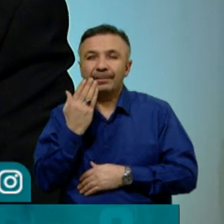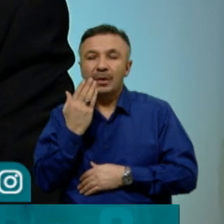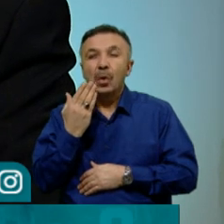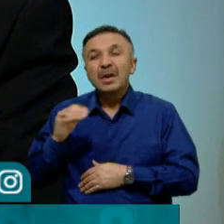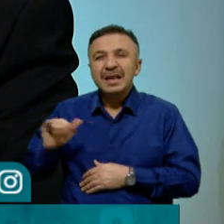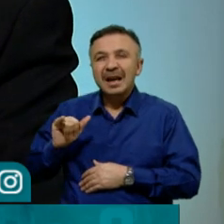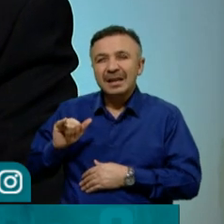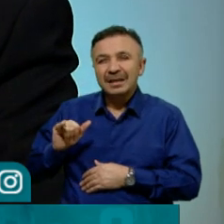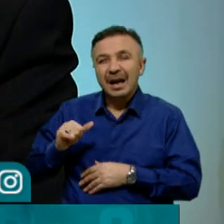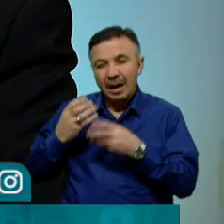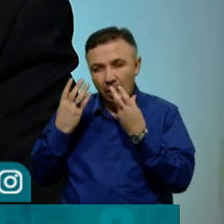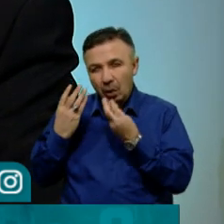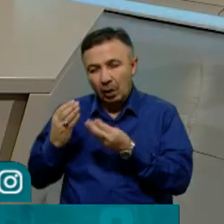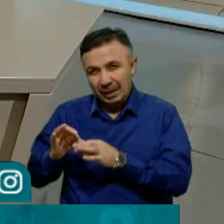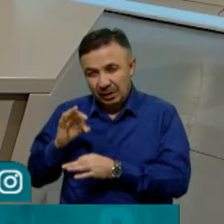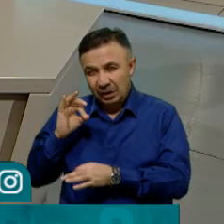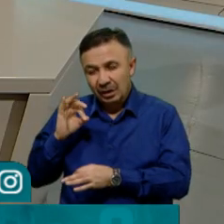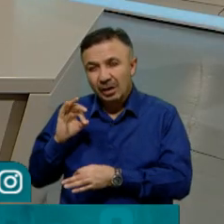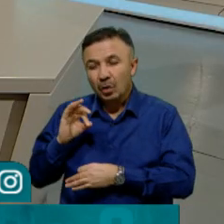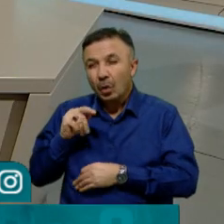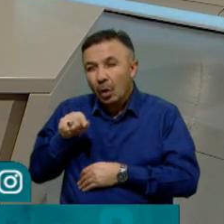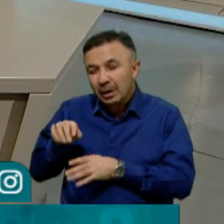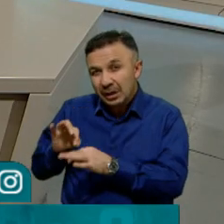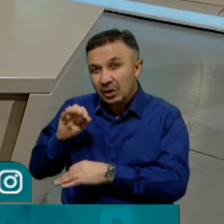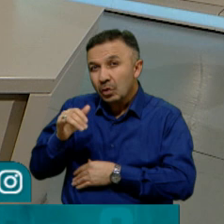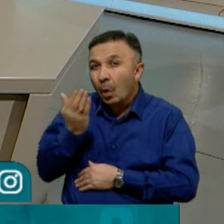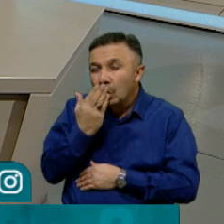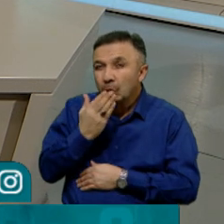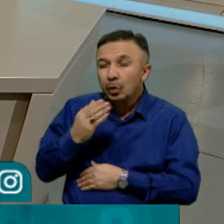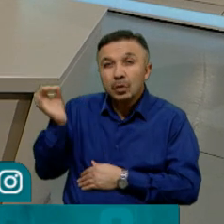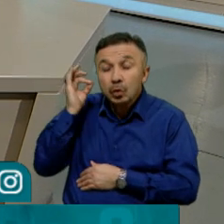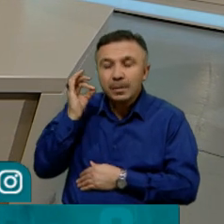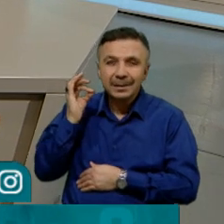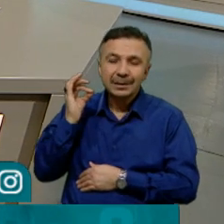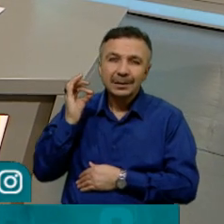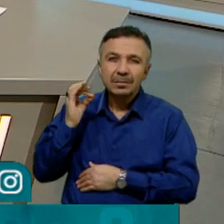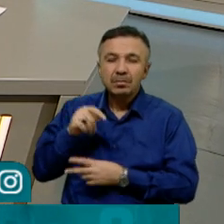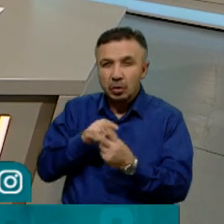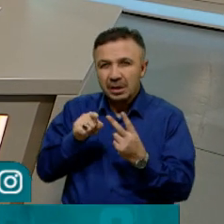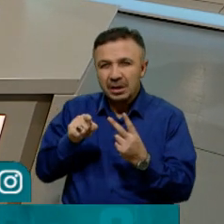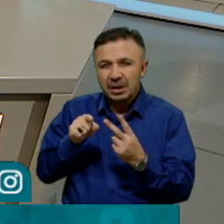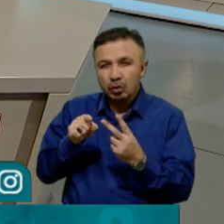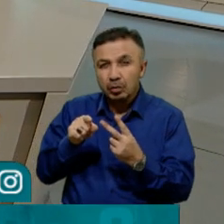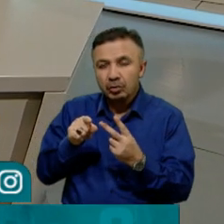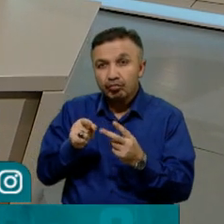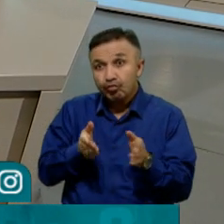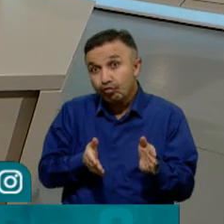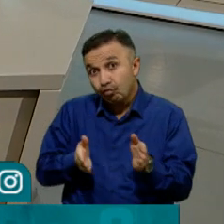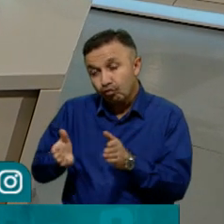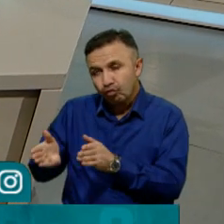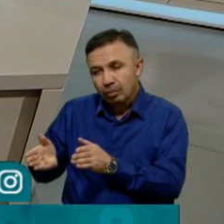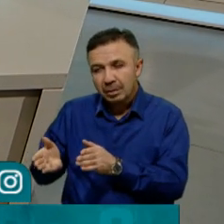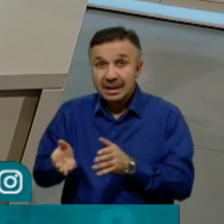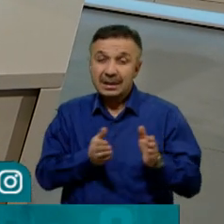yanında bulunan kişinin onun okuduğunu işitmesi dir Bu iki durumun dışında yapılanlar kıraat